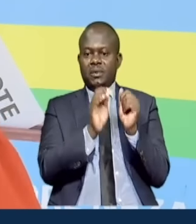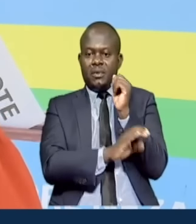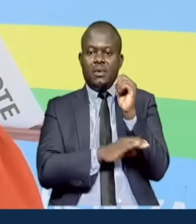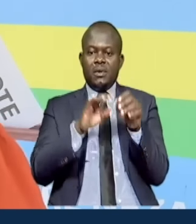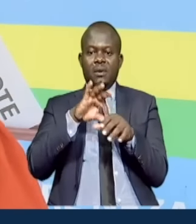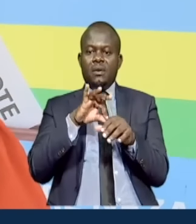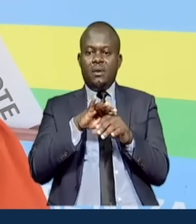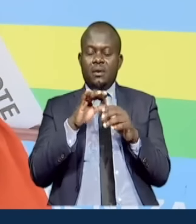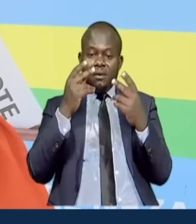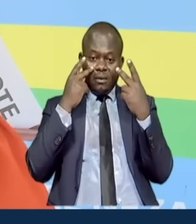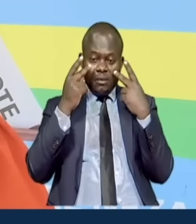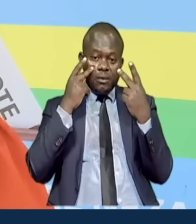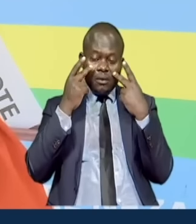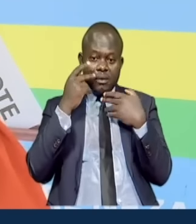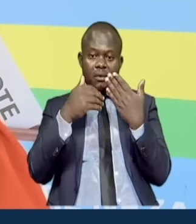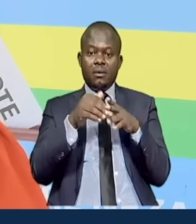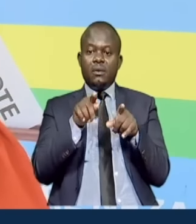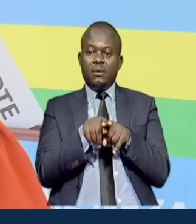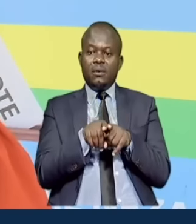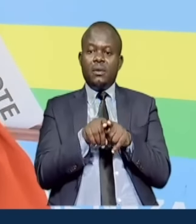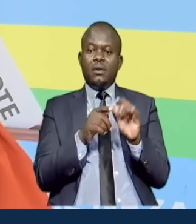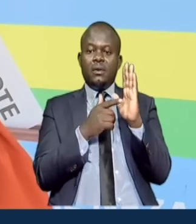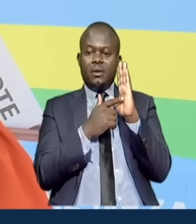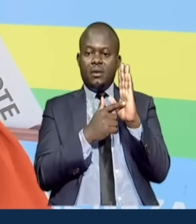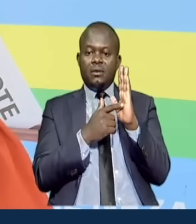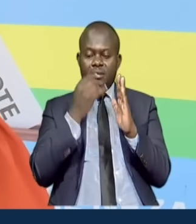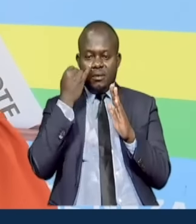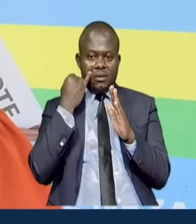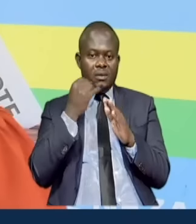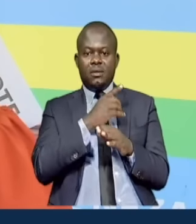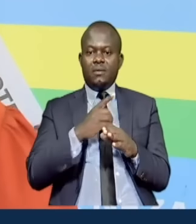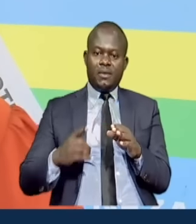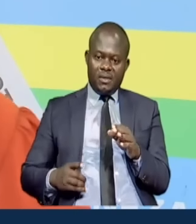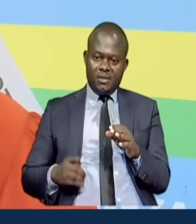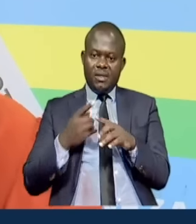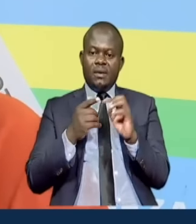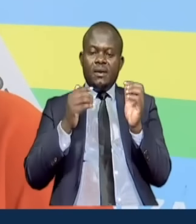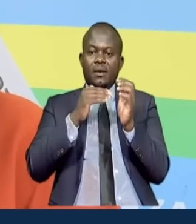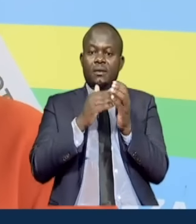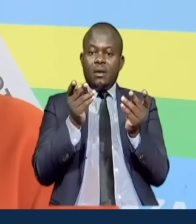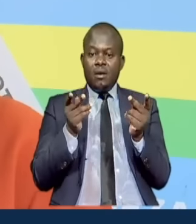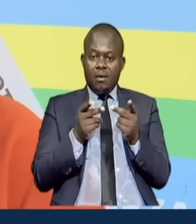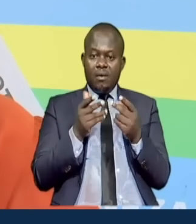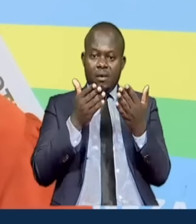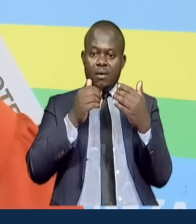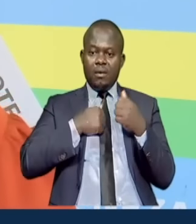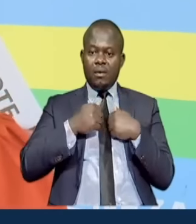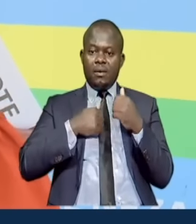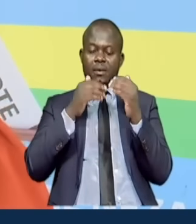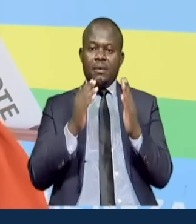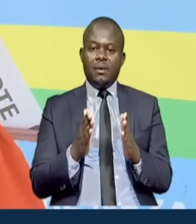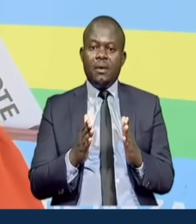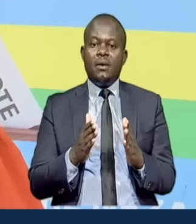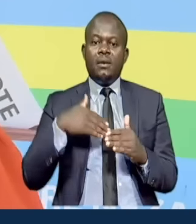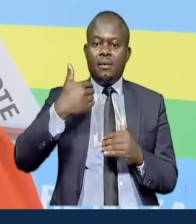y'amatora tugifata ko ari ikimenyetso gikomeye cya demokarasi, aho abanyarwanda